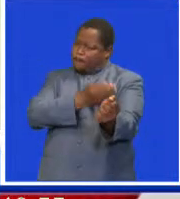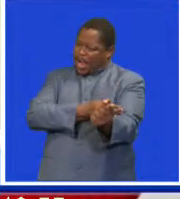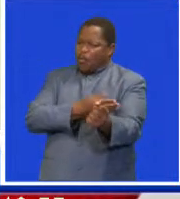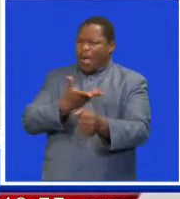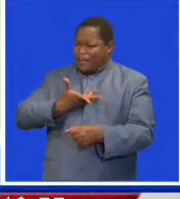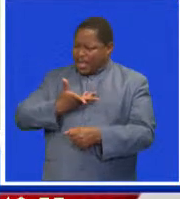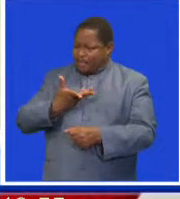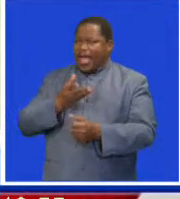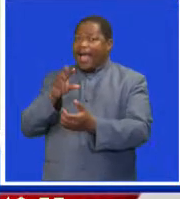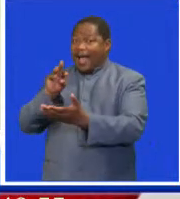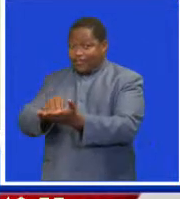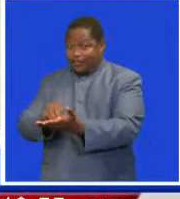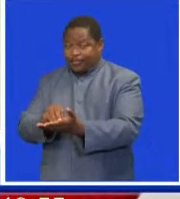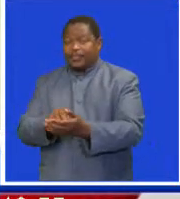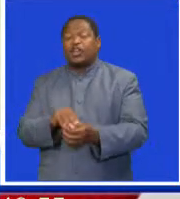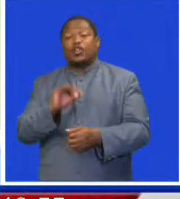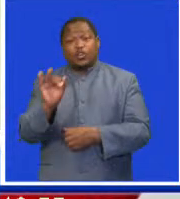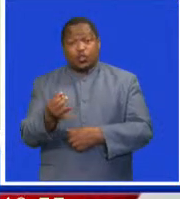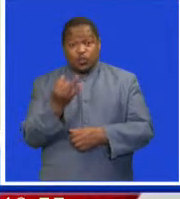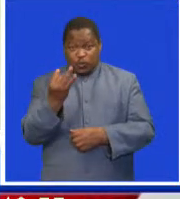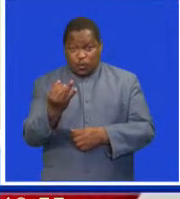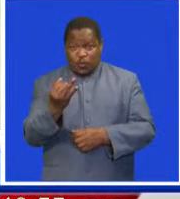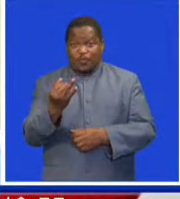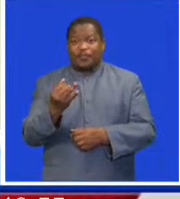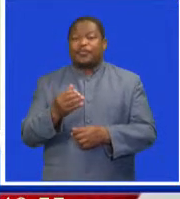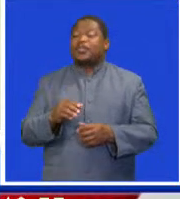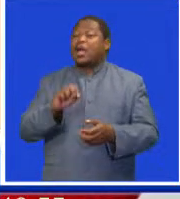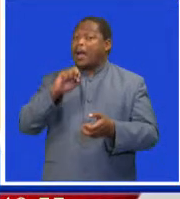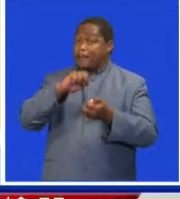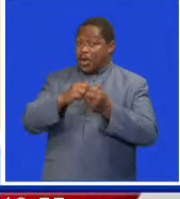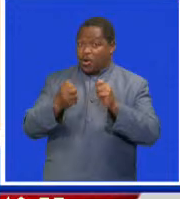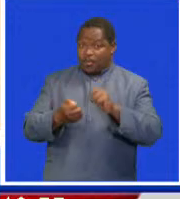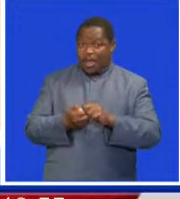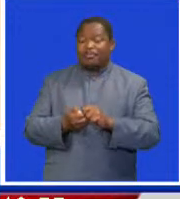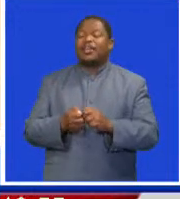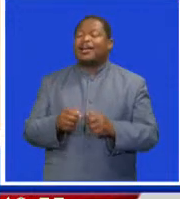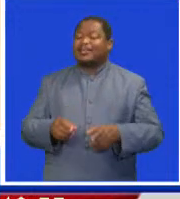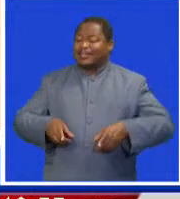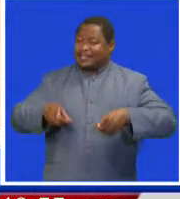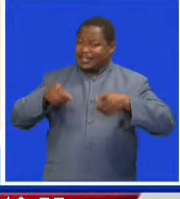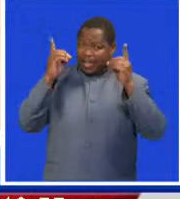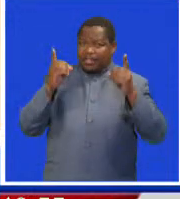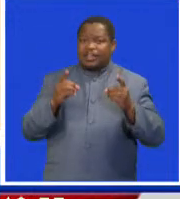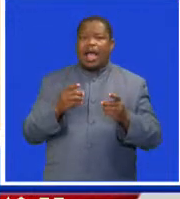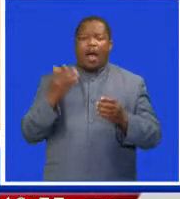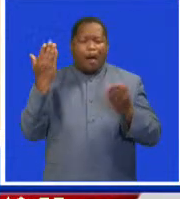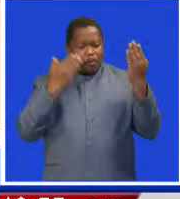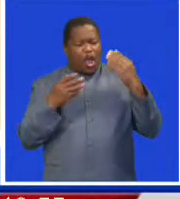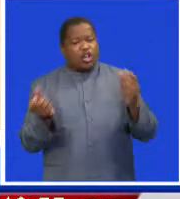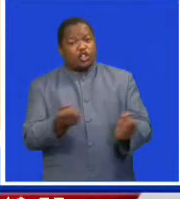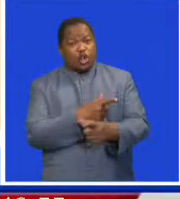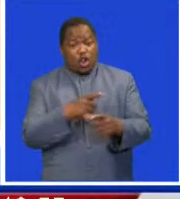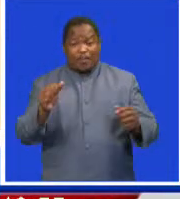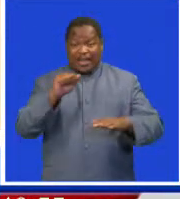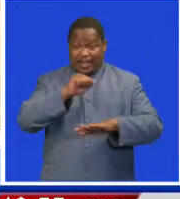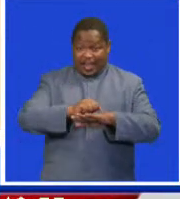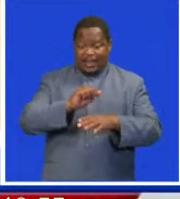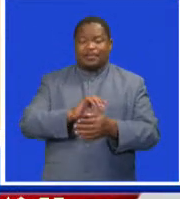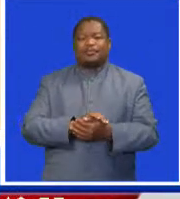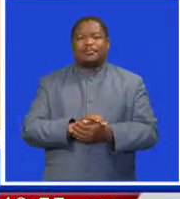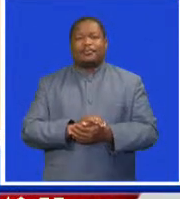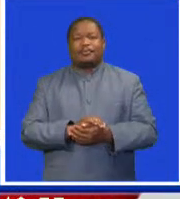kakhulu lenhlangano ithi itimisele kwakha indzawo lephephile kuloyo lofuna ukudlala lo mdlalo werabi kungabi inkinga